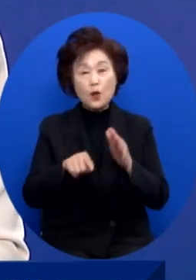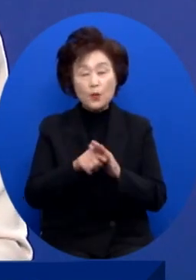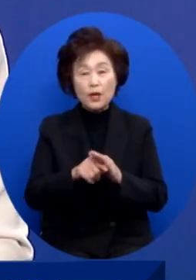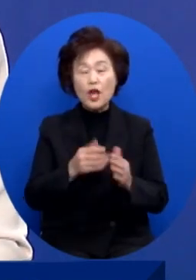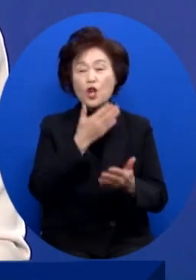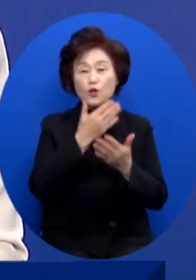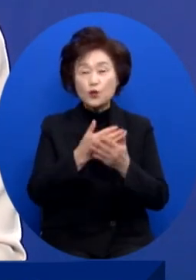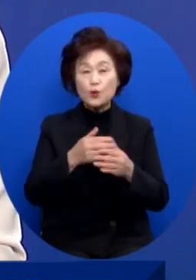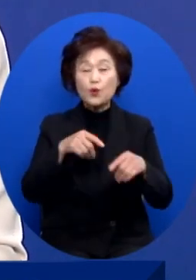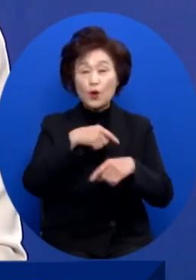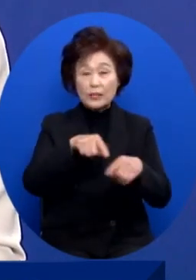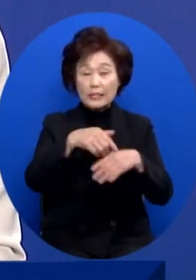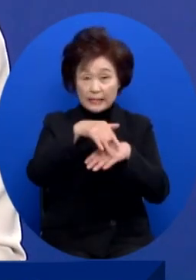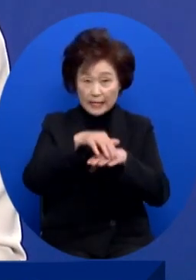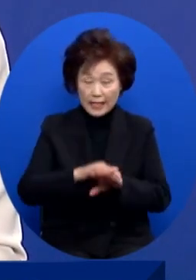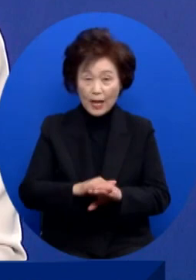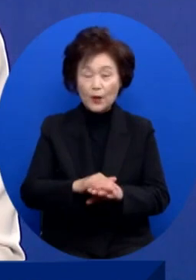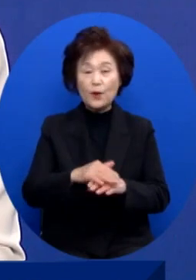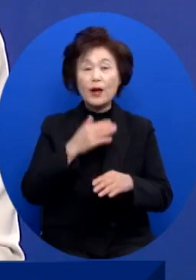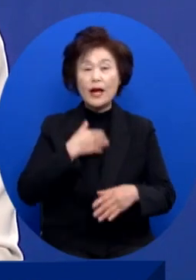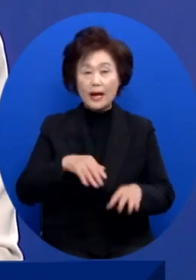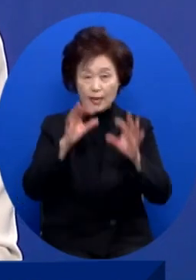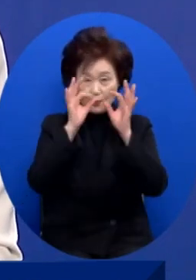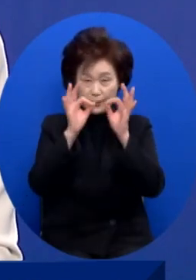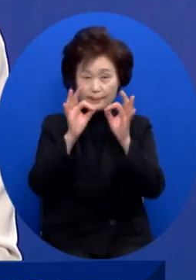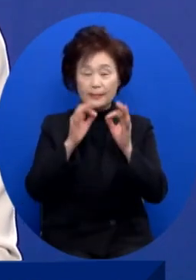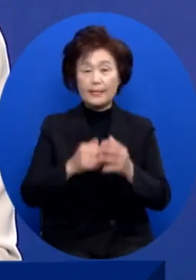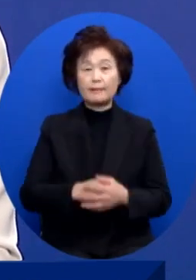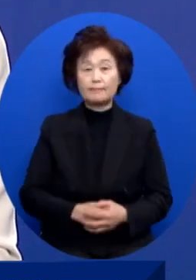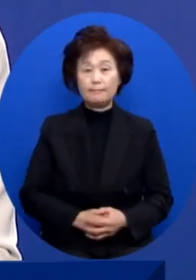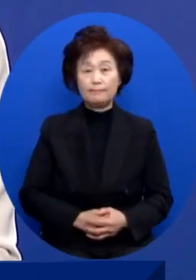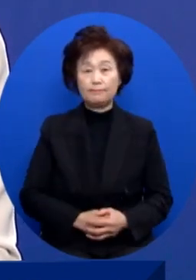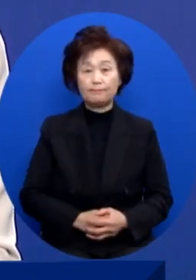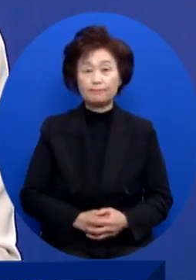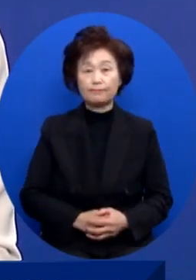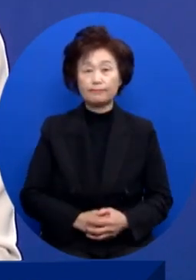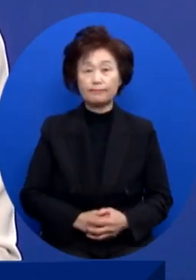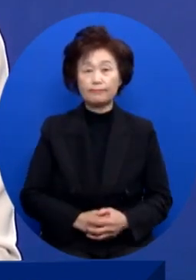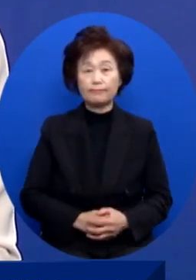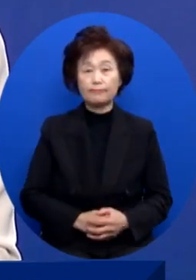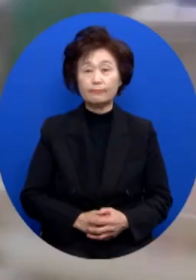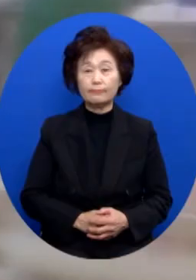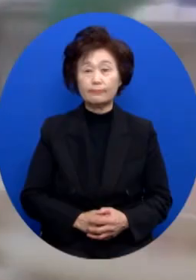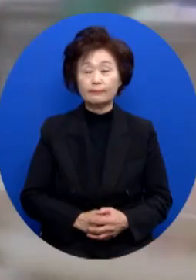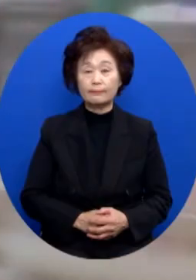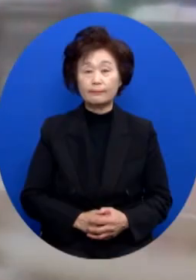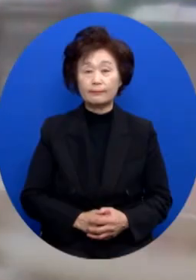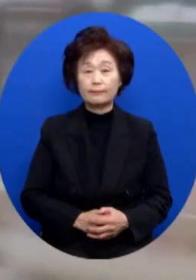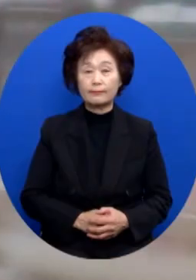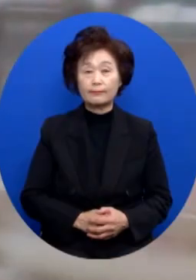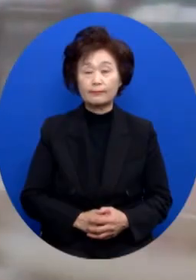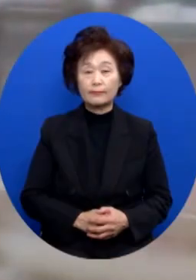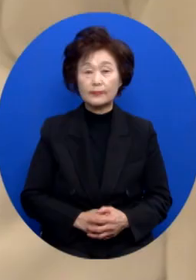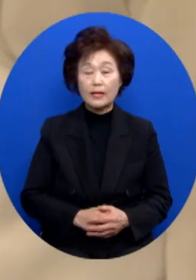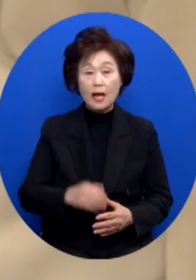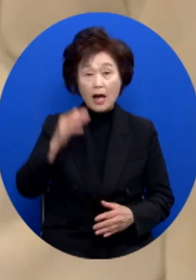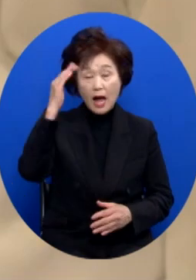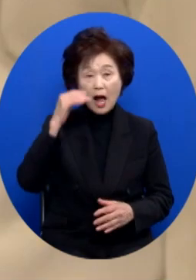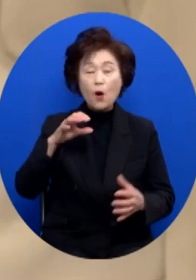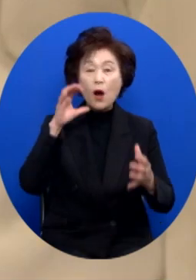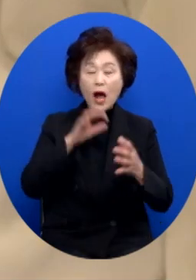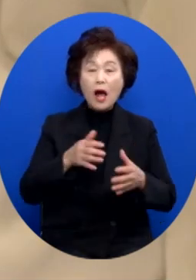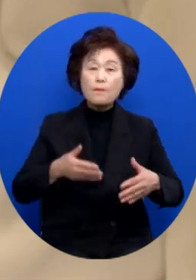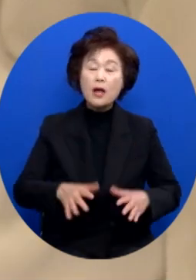내세우고 있는데요 어떤 청사진을 그렸는지 김인혜 기자가 살펴봤습니다 우리나라 합계